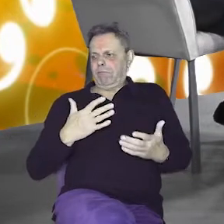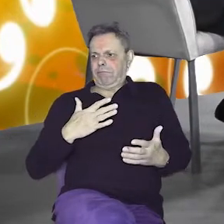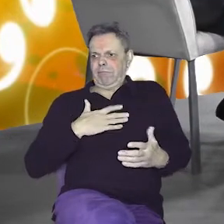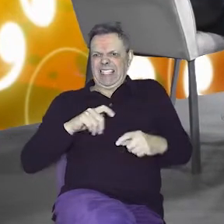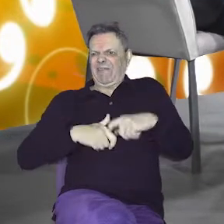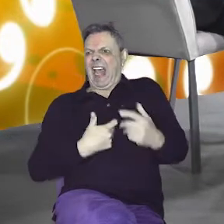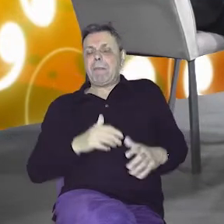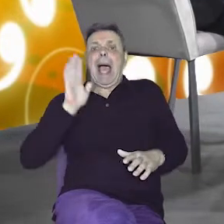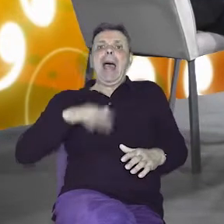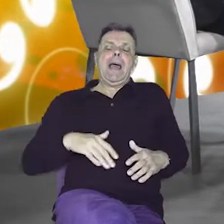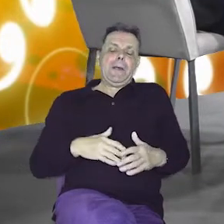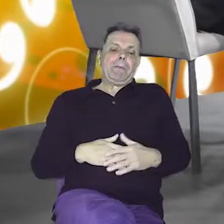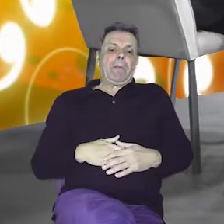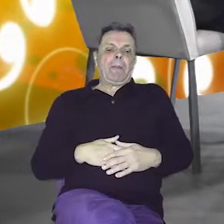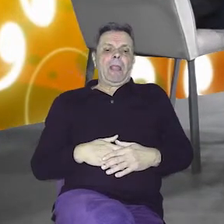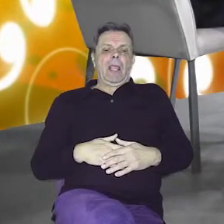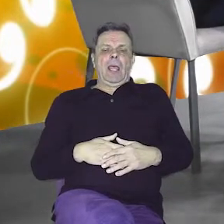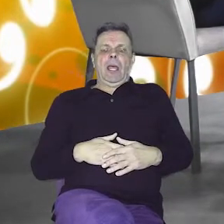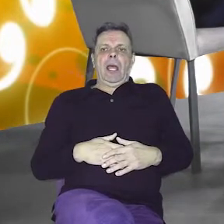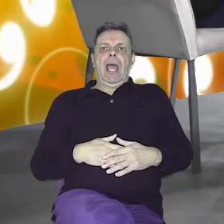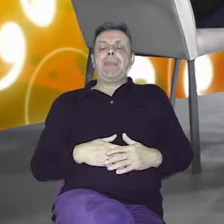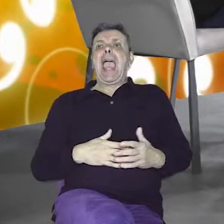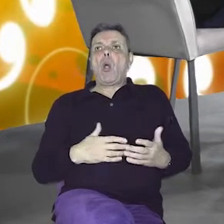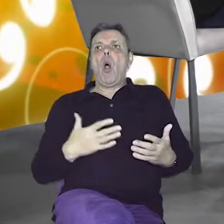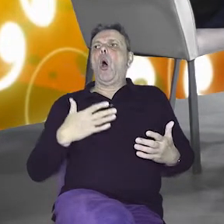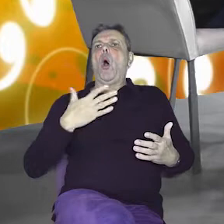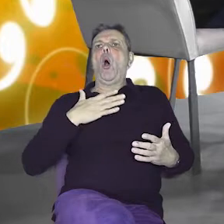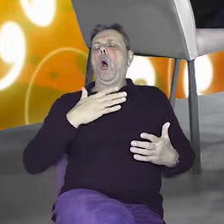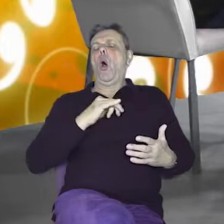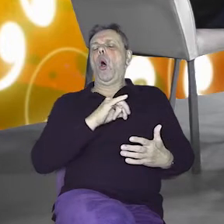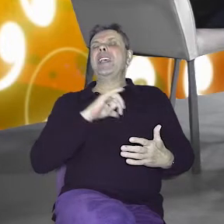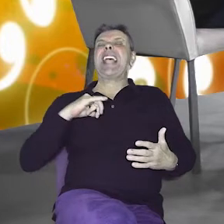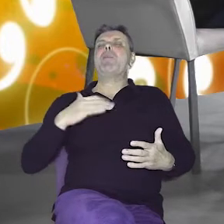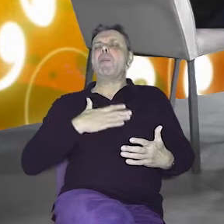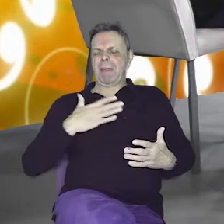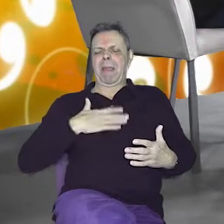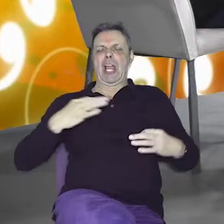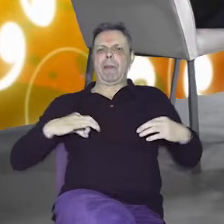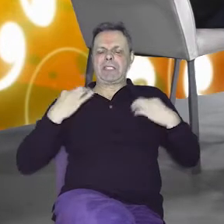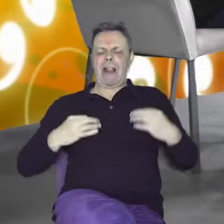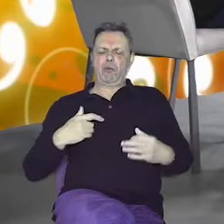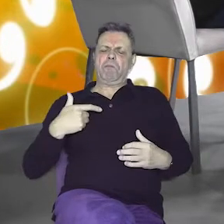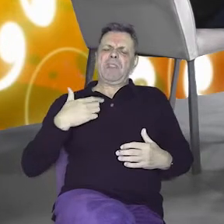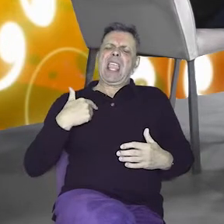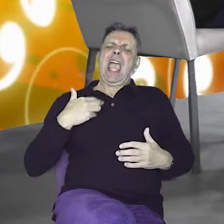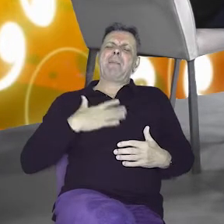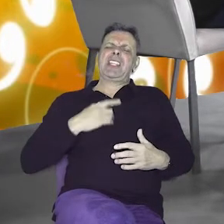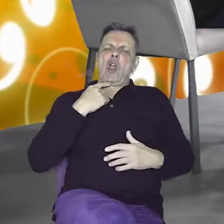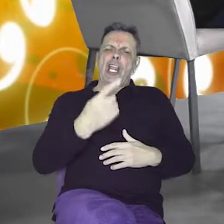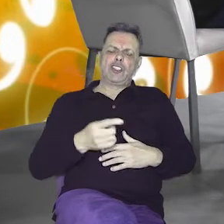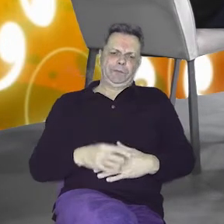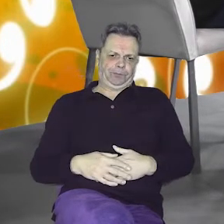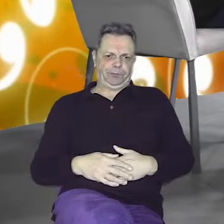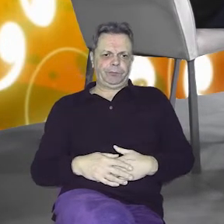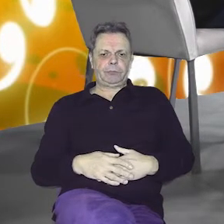i nekakvim onim svojim fetišima nego o samom sebi. Ono što bi ja htio reći da